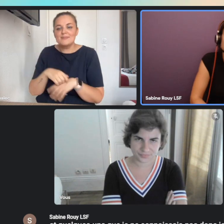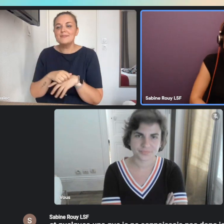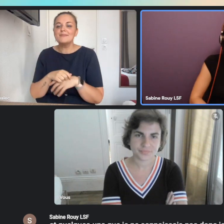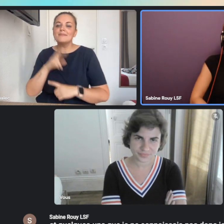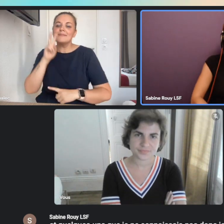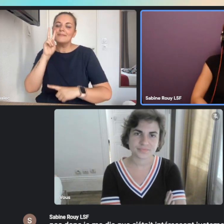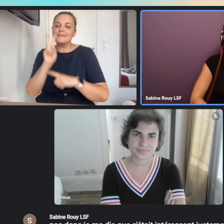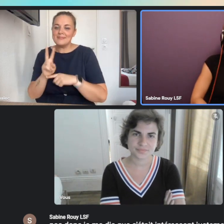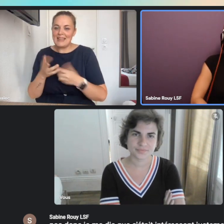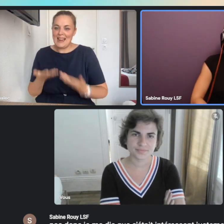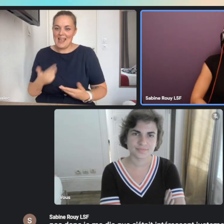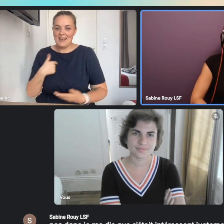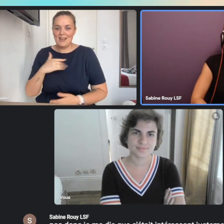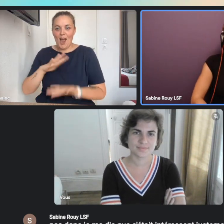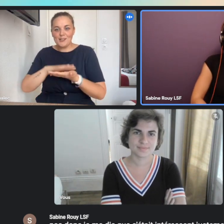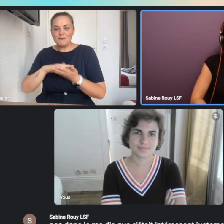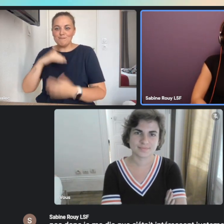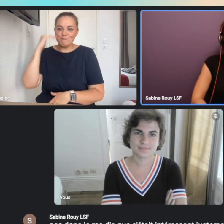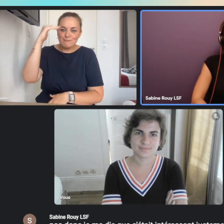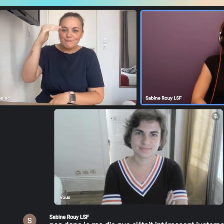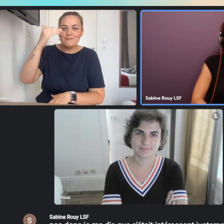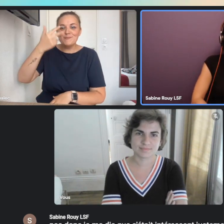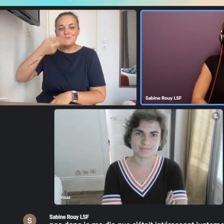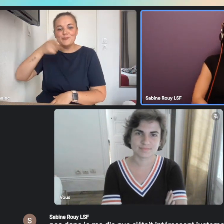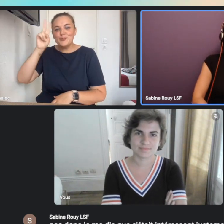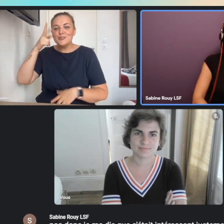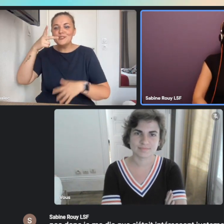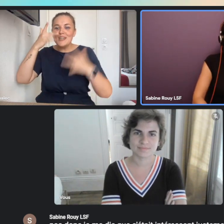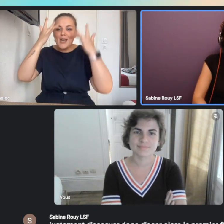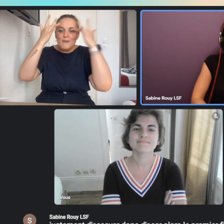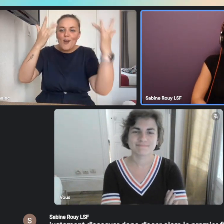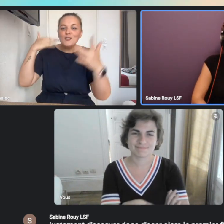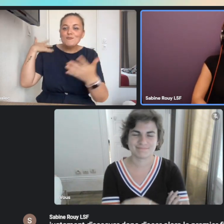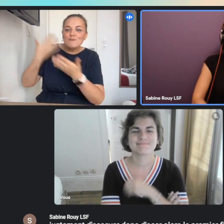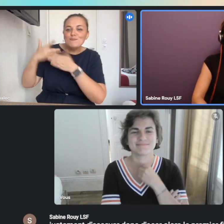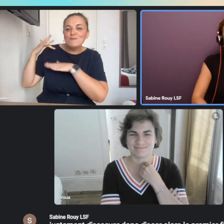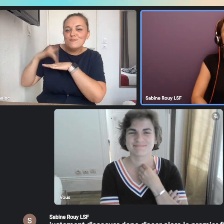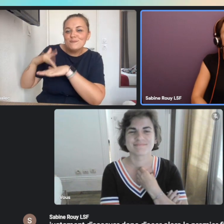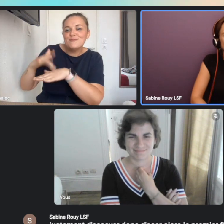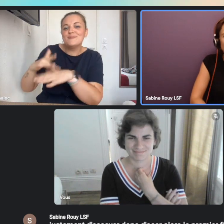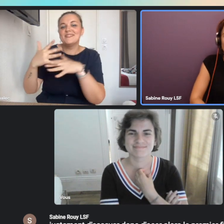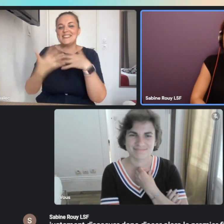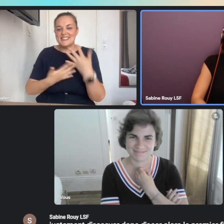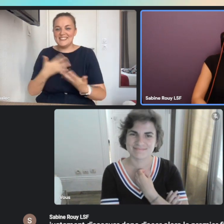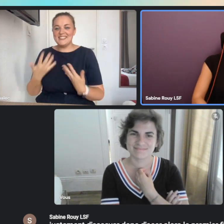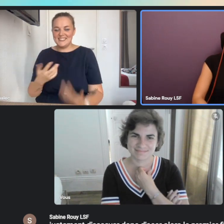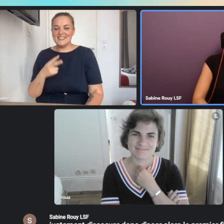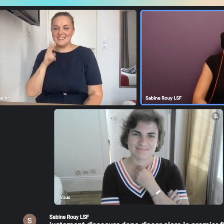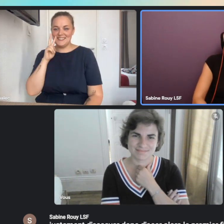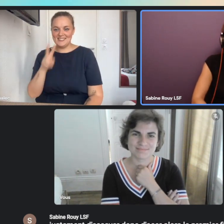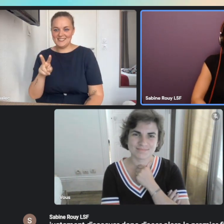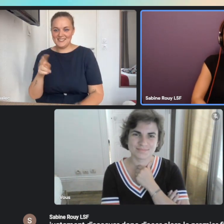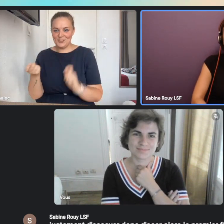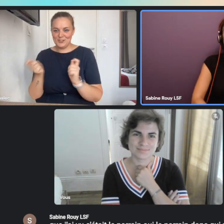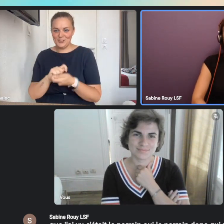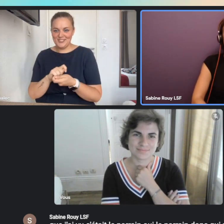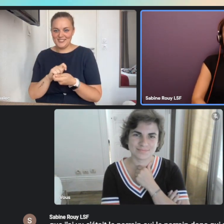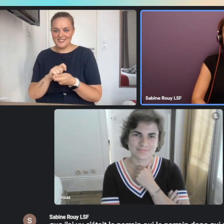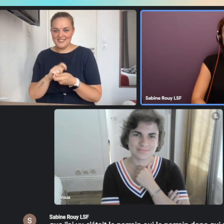vrai que c'est un classique. Et maintenant, à l'âge adulte, en ayant plus d'expérience, plus de